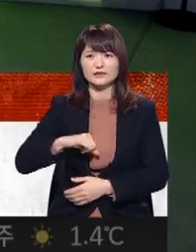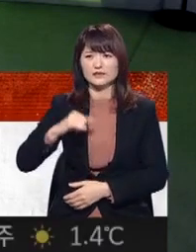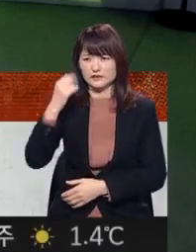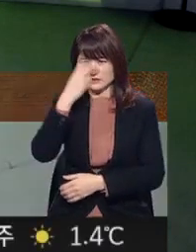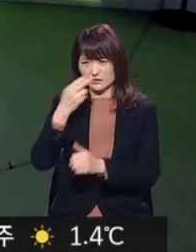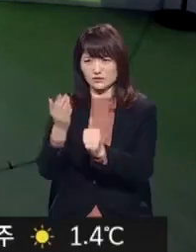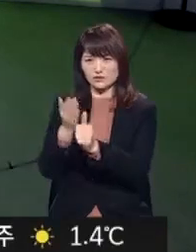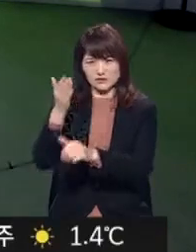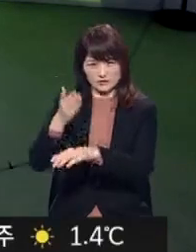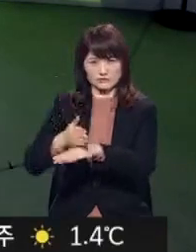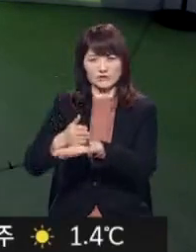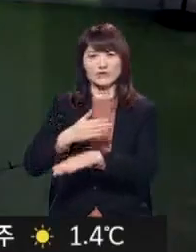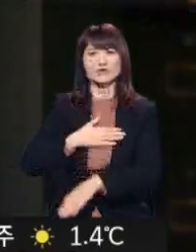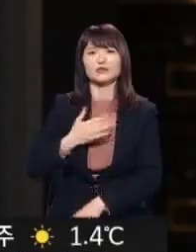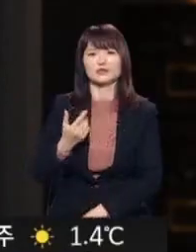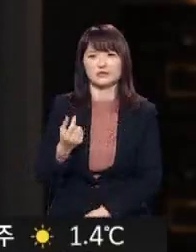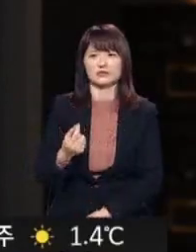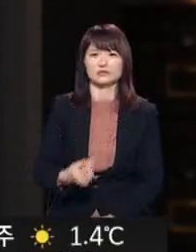같으면